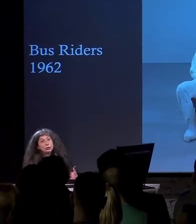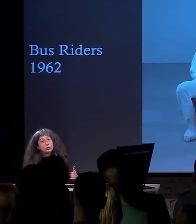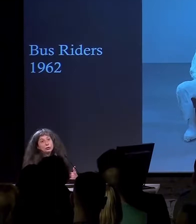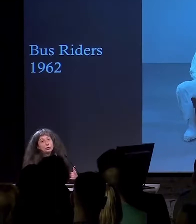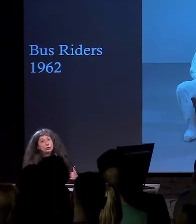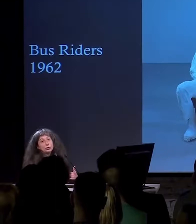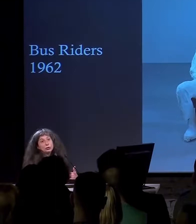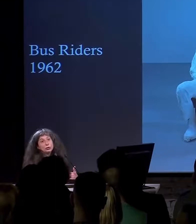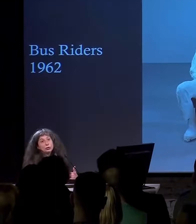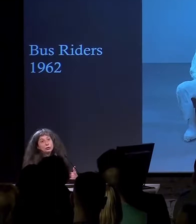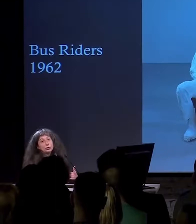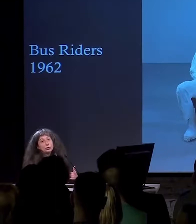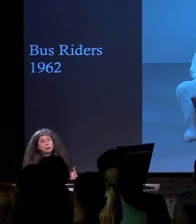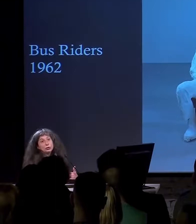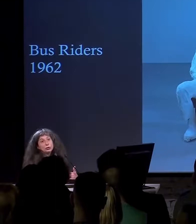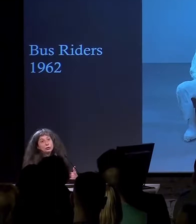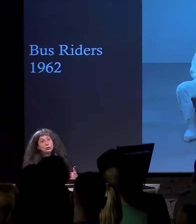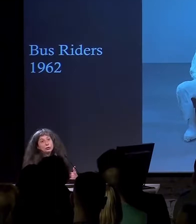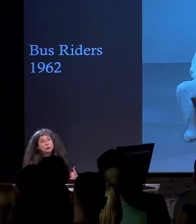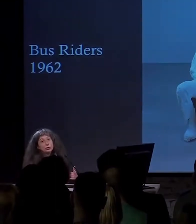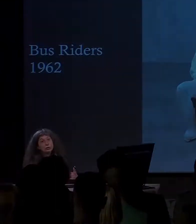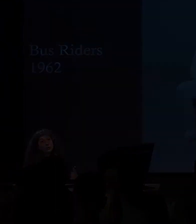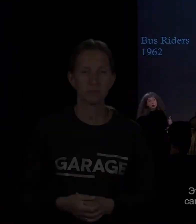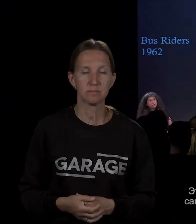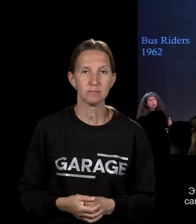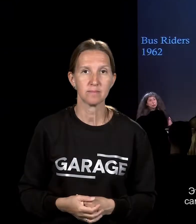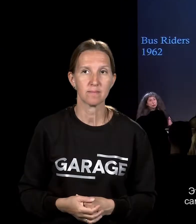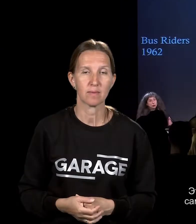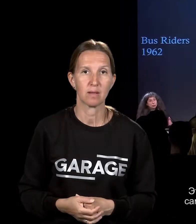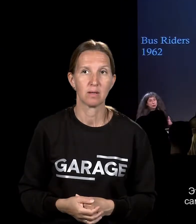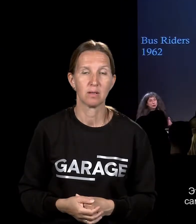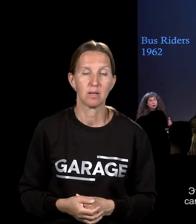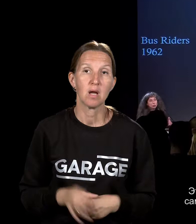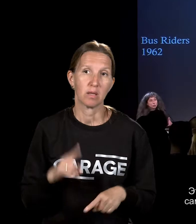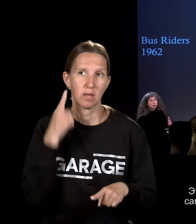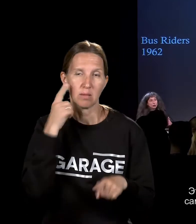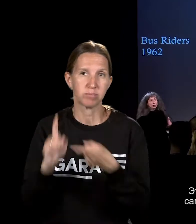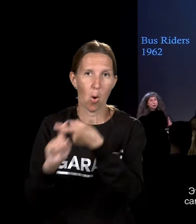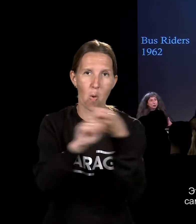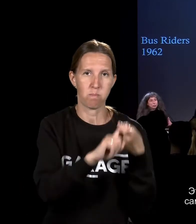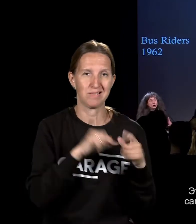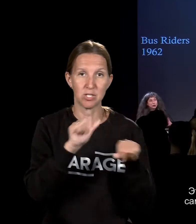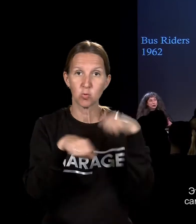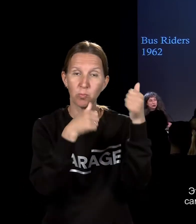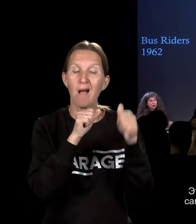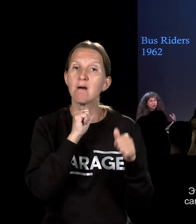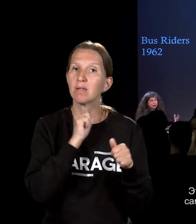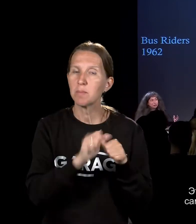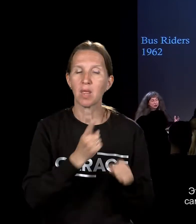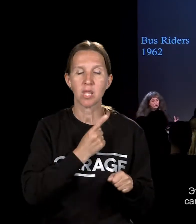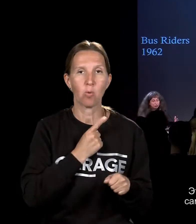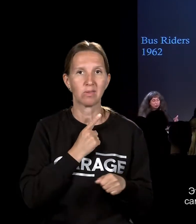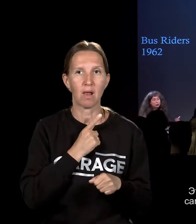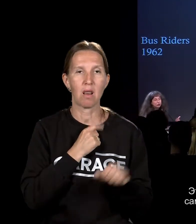величину, так как слепки сняты с реальных людей. Создает свои скульптурные композиции, которые всегда именно композиции. Это не